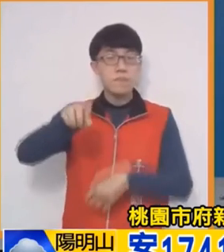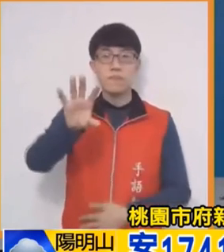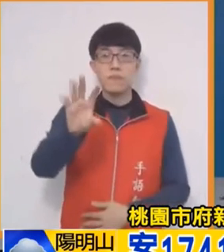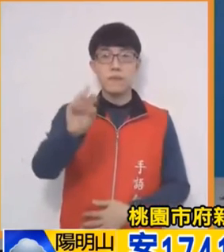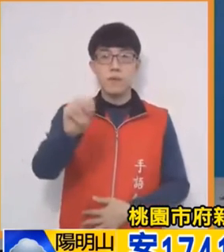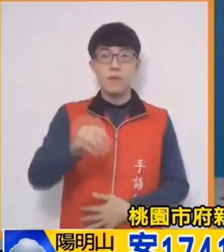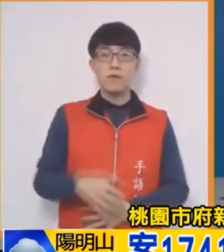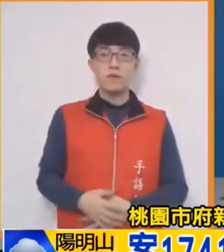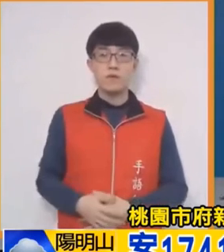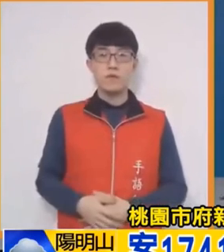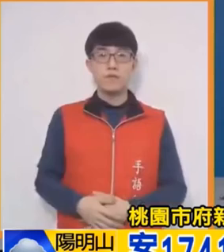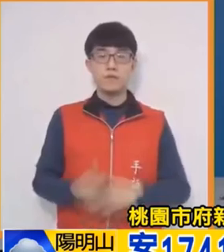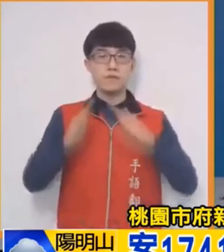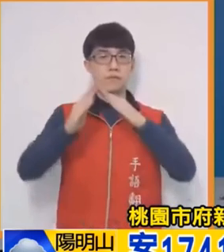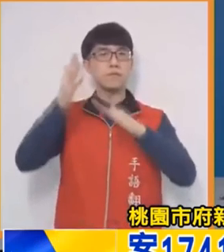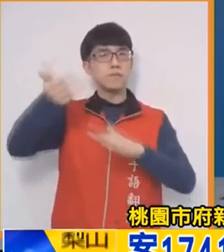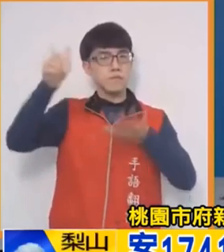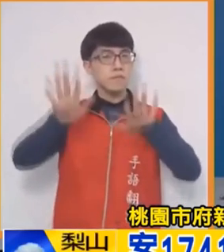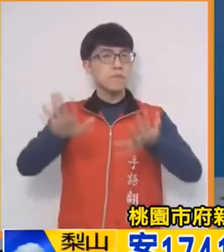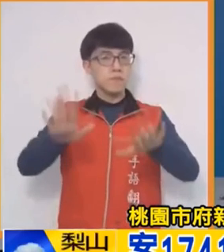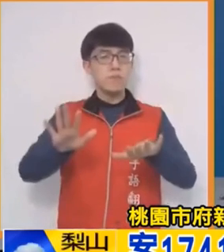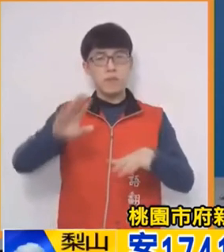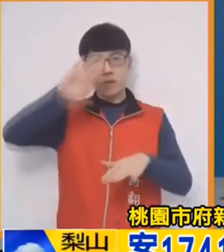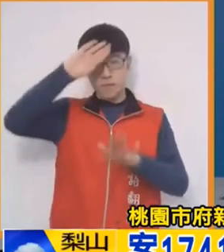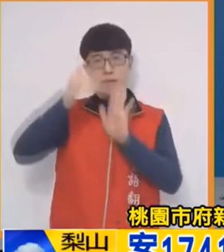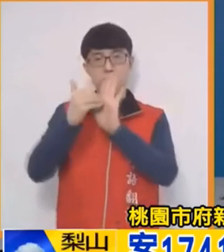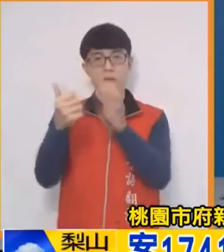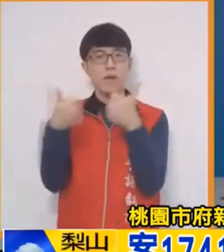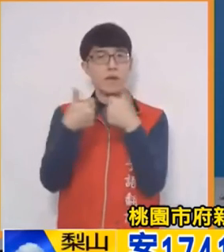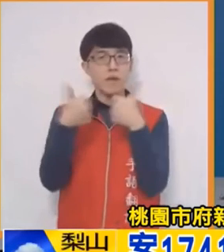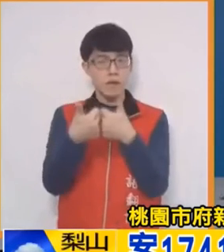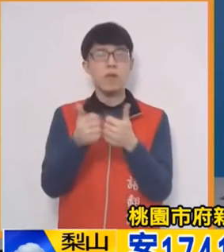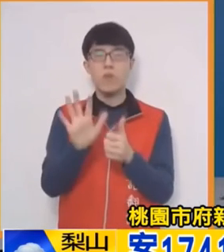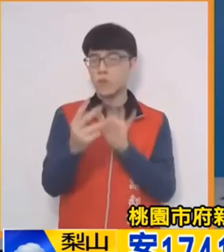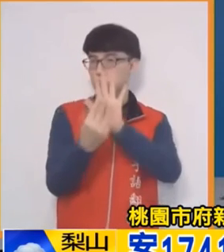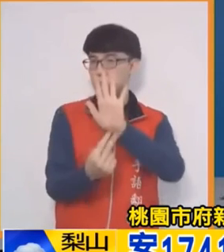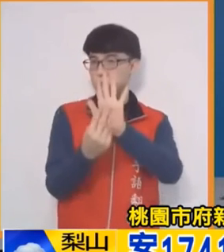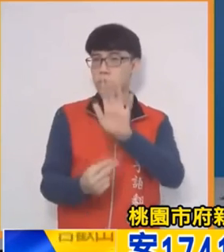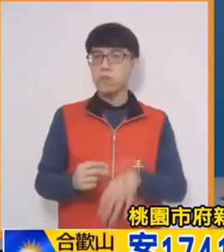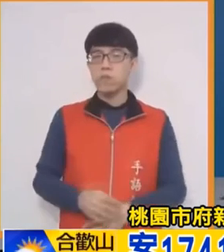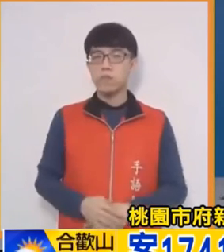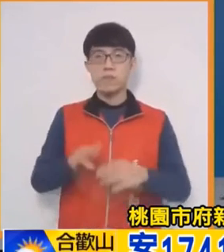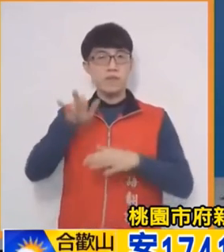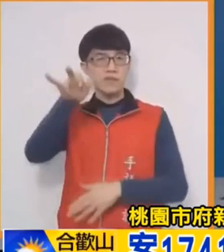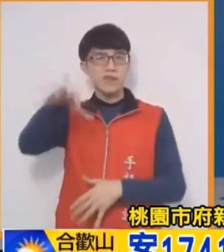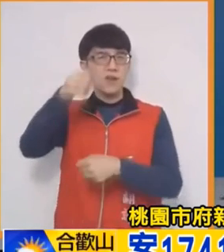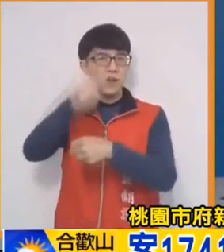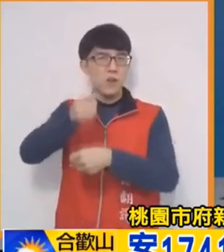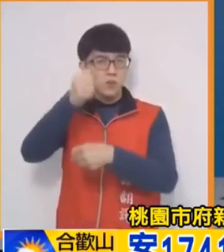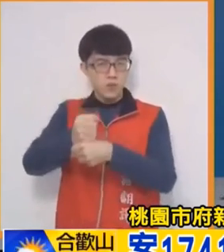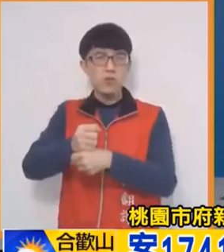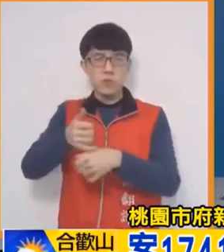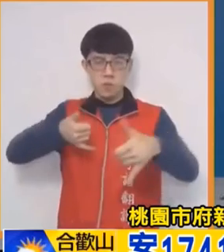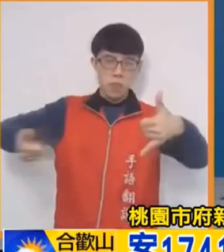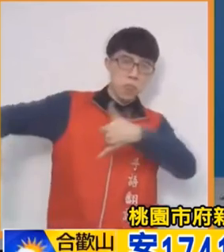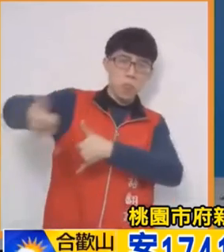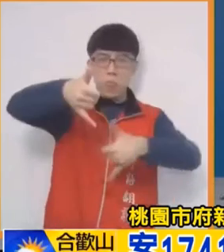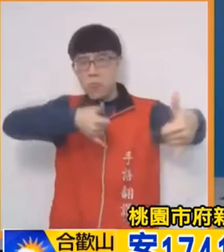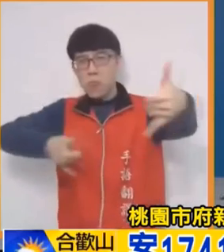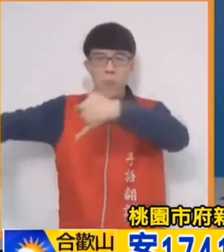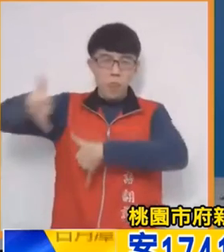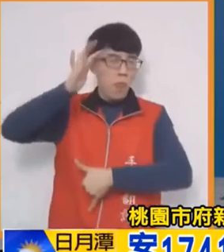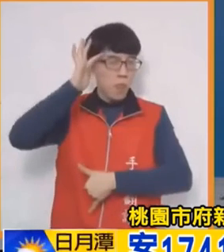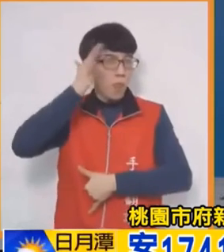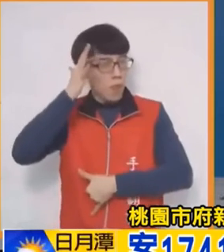部分呢，市长今天上午在防疫会议的时候呢，有强调，因为机场的工作复杂，因此会出现不同的感